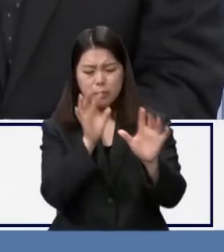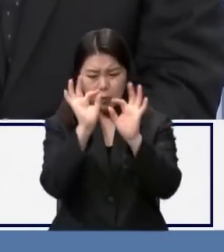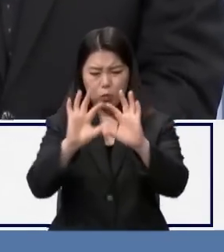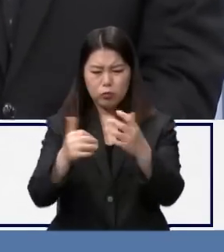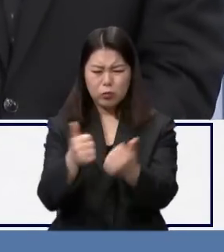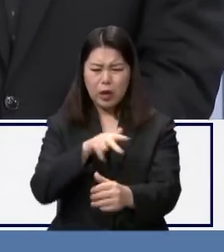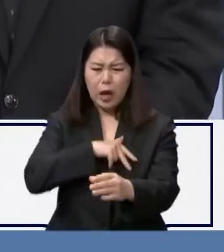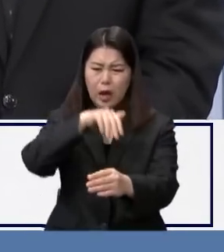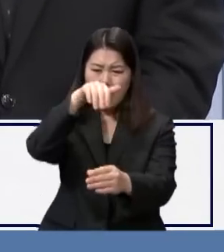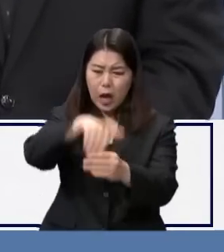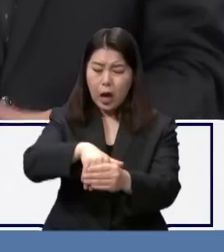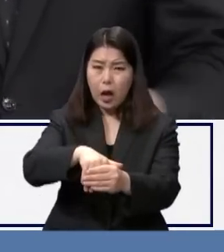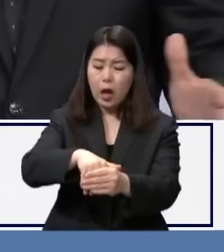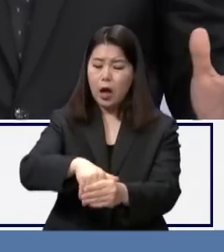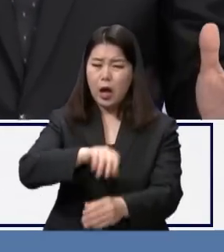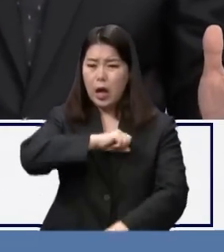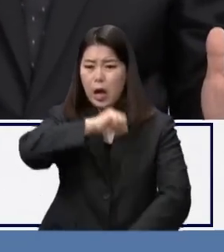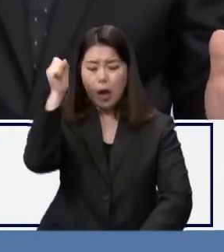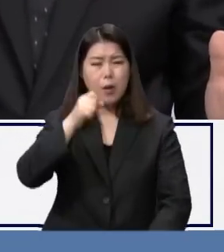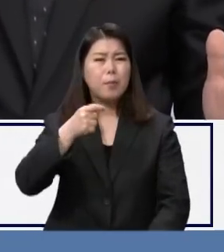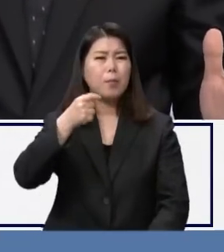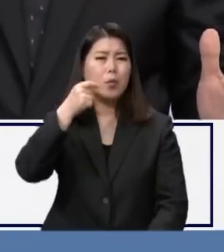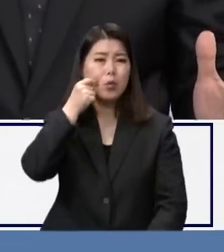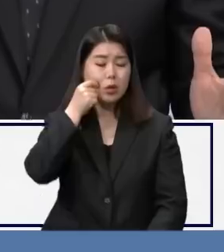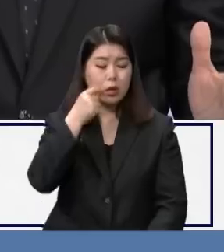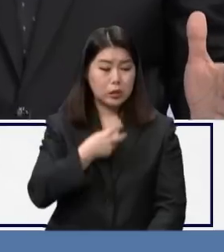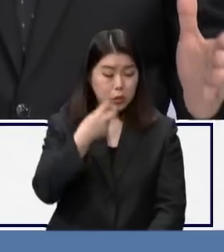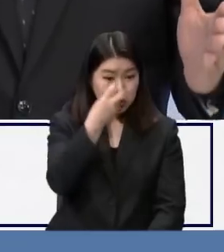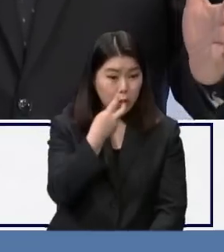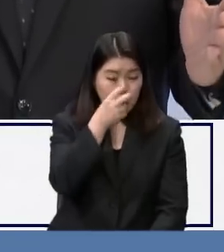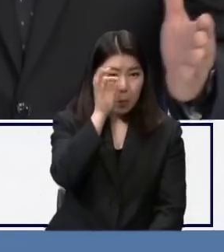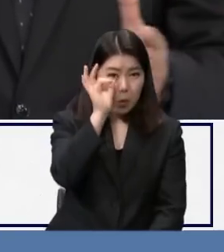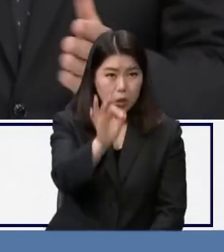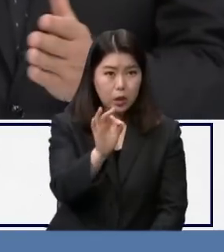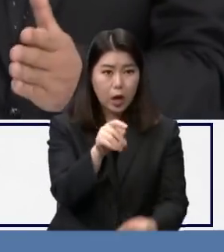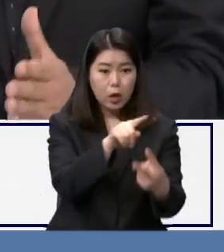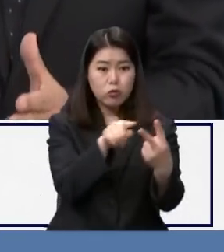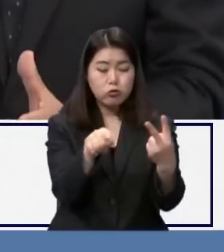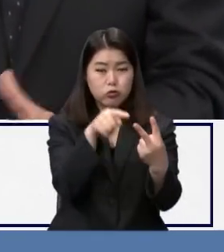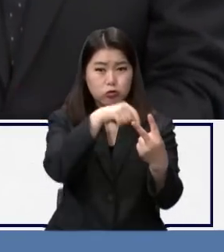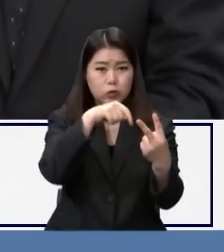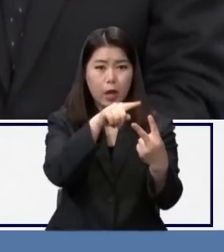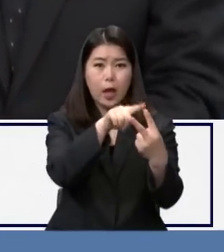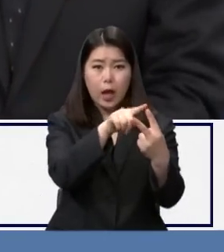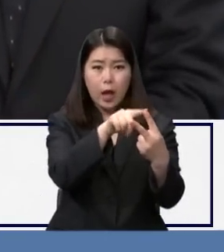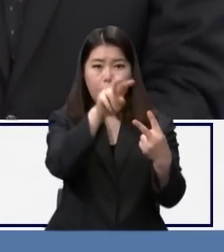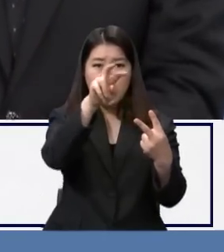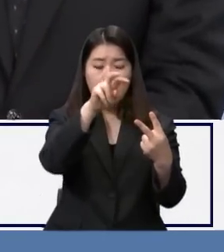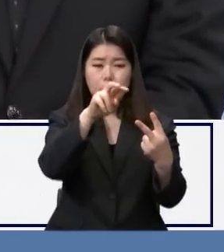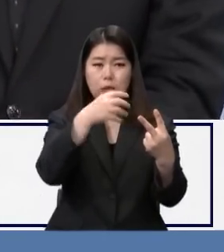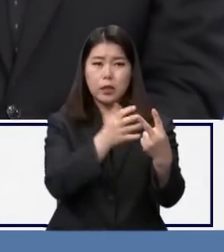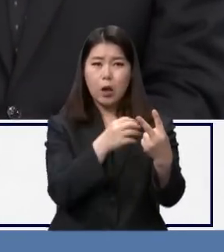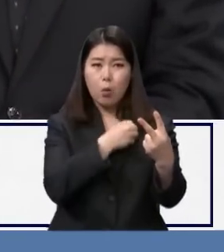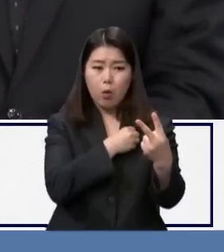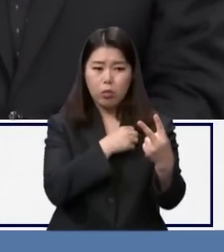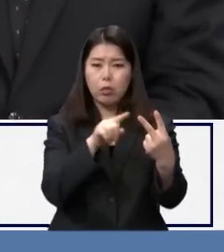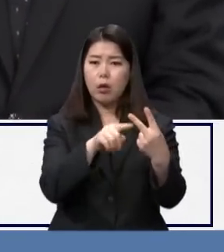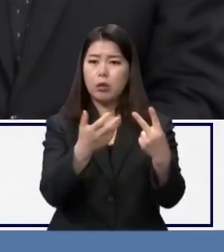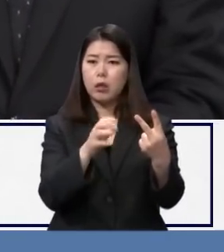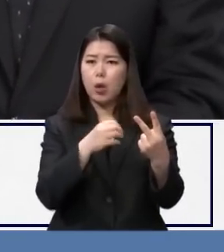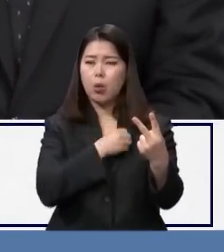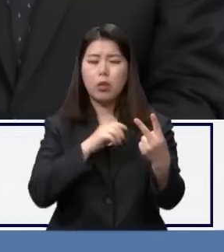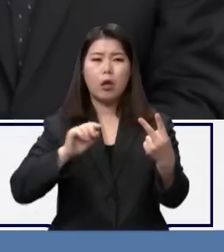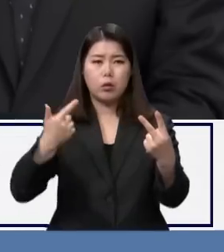이길 수 있겠느냐 이렇게 했는데 내부 수색해 왔더니만 두 명 중에 한 명은 우리가 당원이 아니네 당원이 아닌 사람의